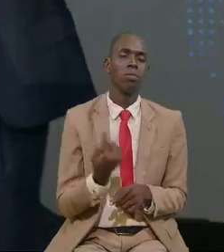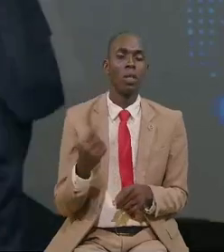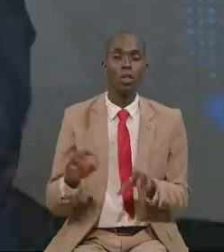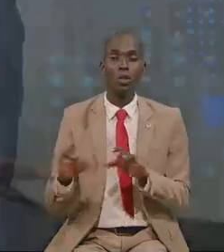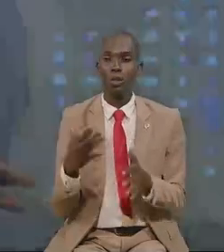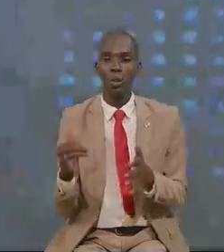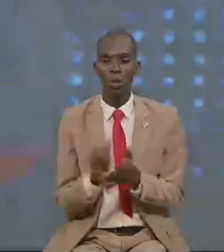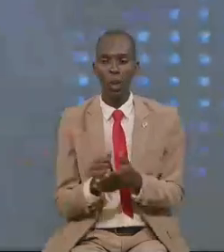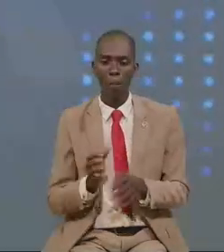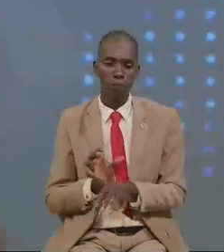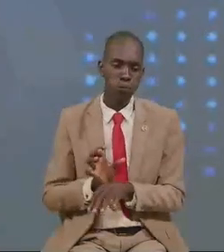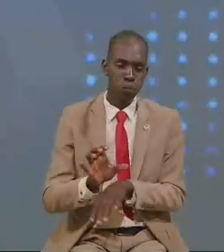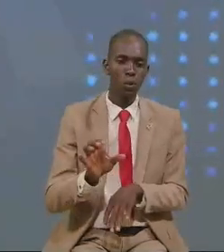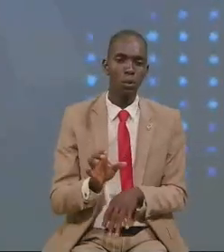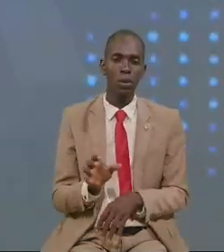tomber.